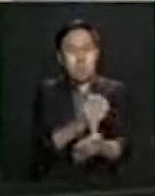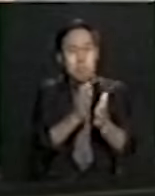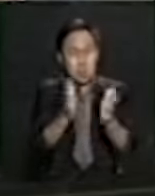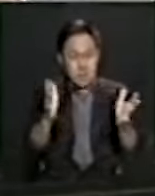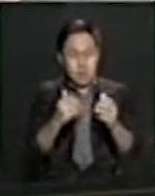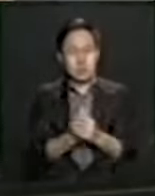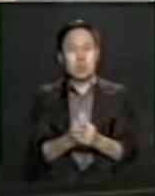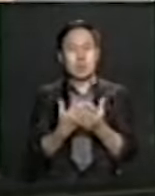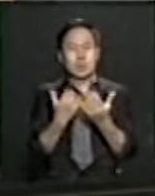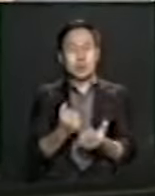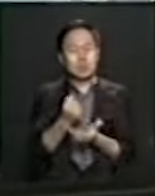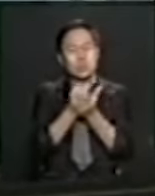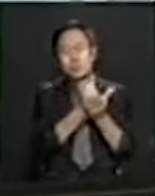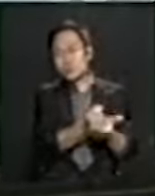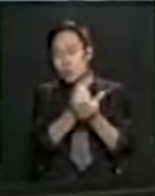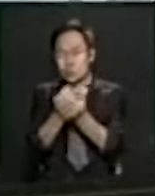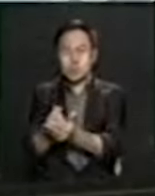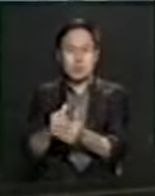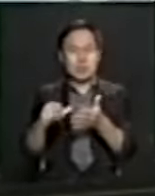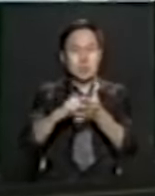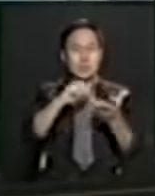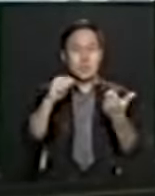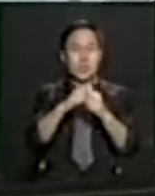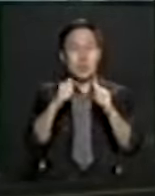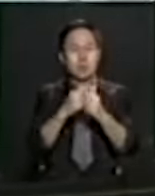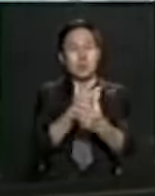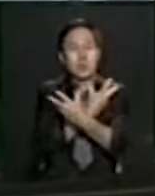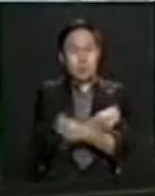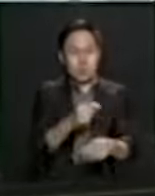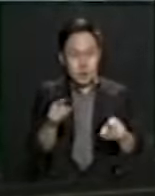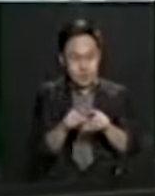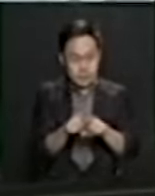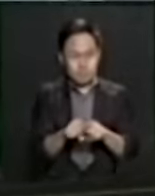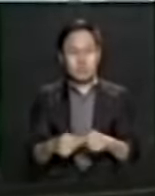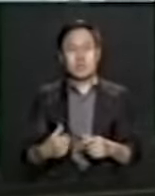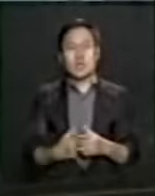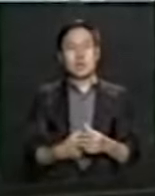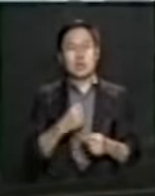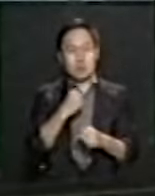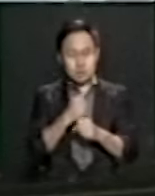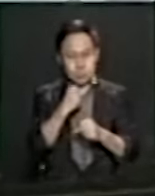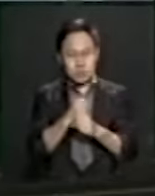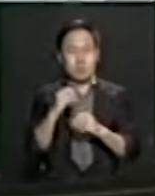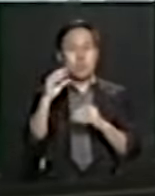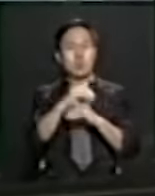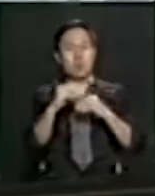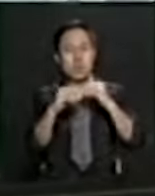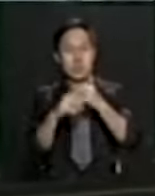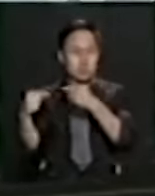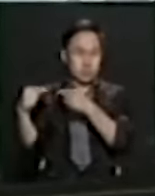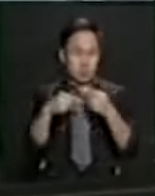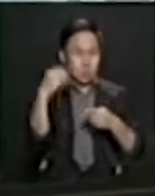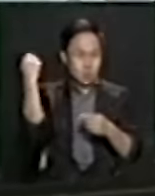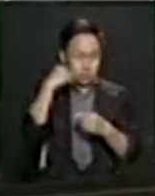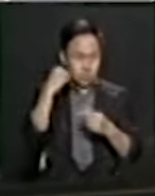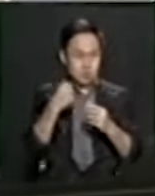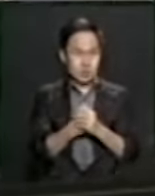จากอินเดียเนี่ยมาช่วยกันก็เป็นเหตุผลที่เรายังจะต้องทำต่อเนื่องแล้วโชคดีที่โรต